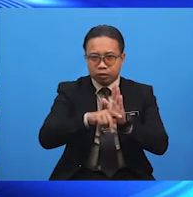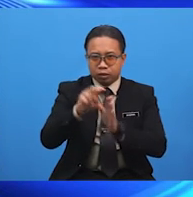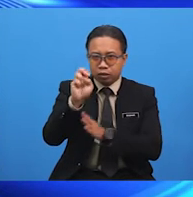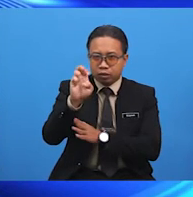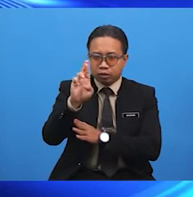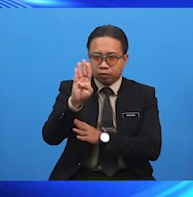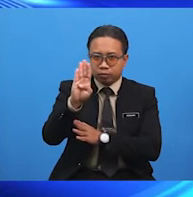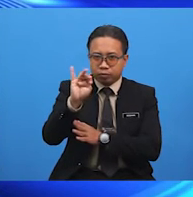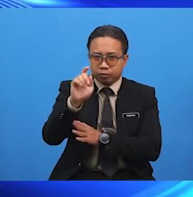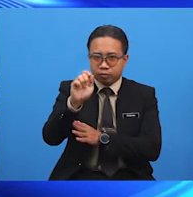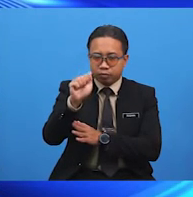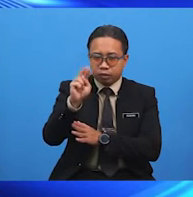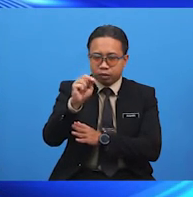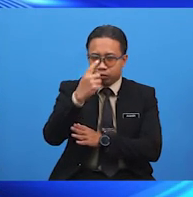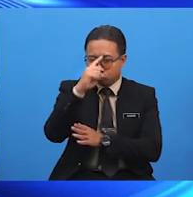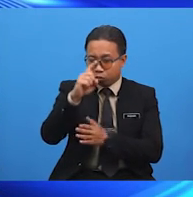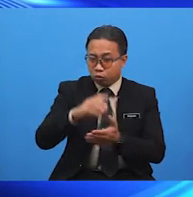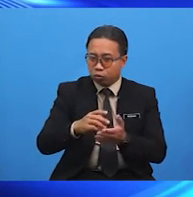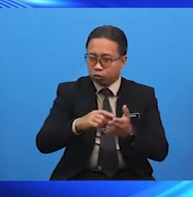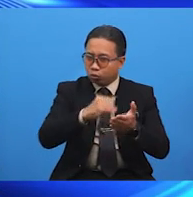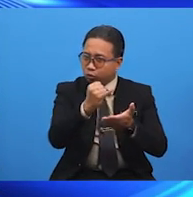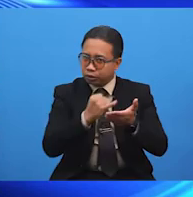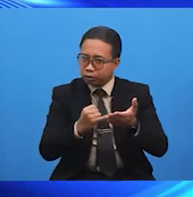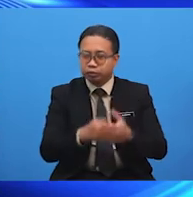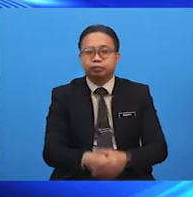artis jemputan kita untuk pelajaran hari ini.